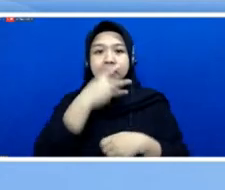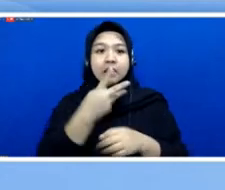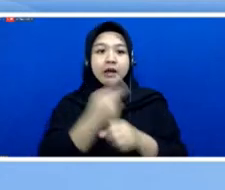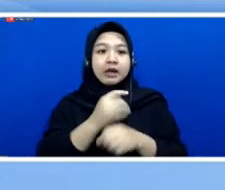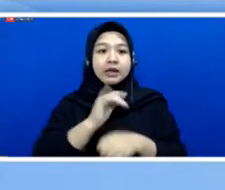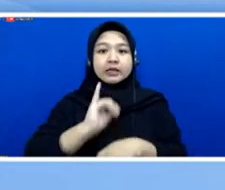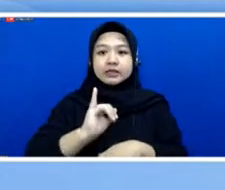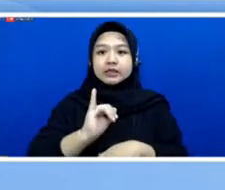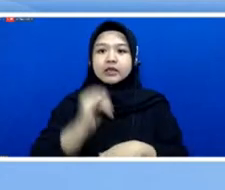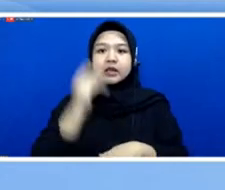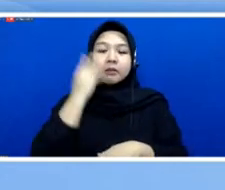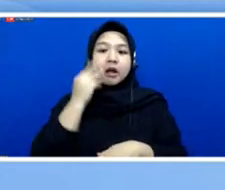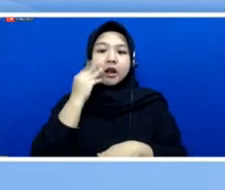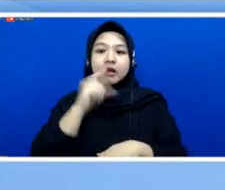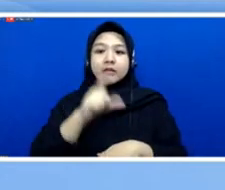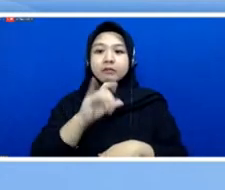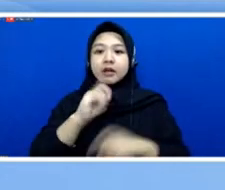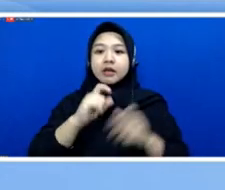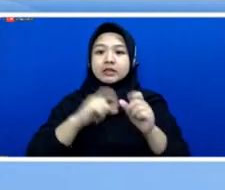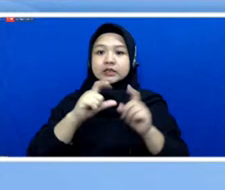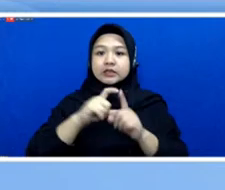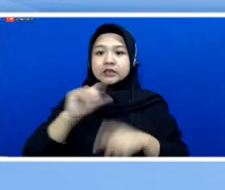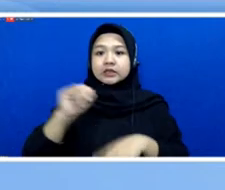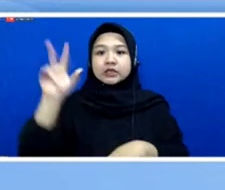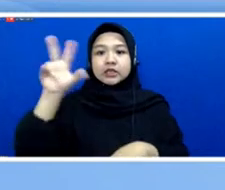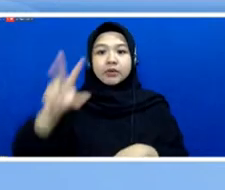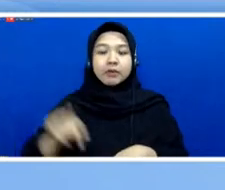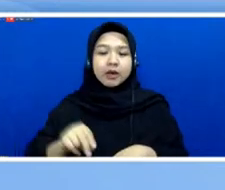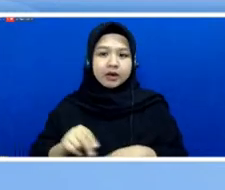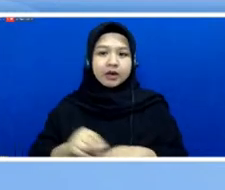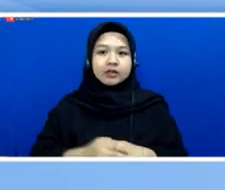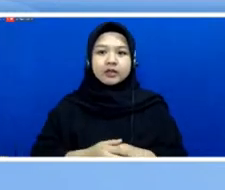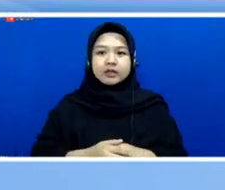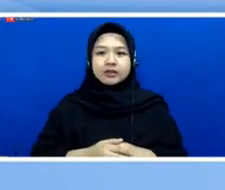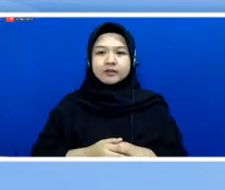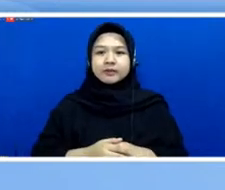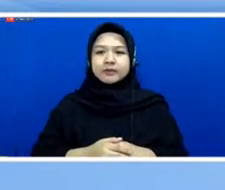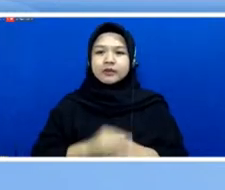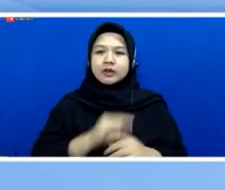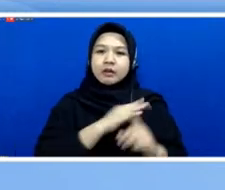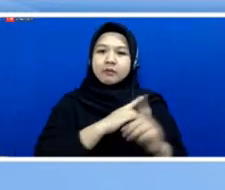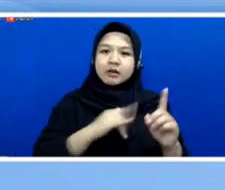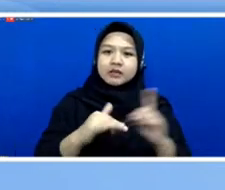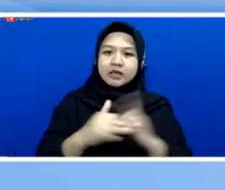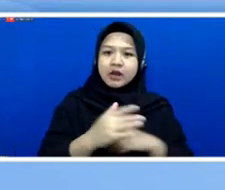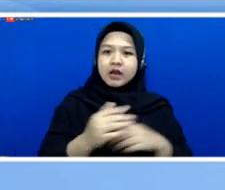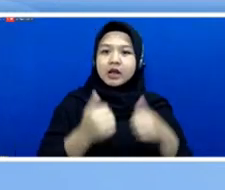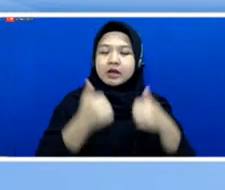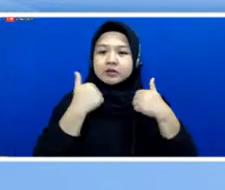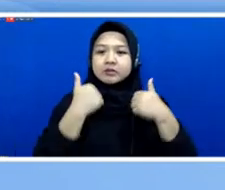pengalaman CISDI di Jawa Barat gitu ya. Masyarakat sangat bisa